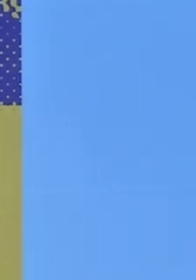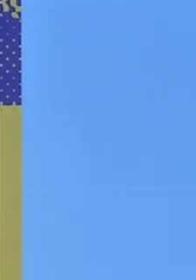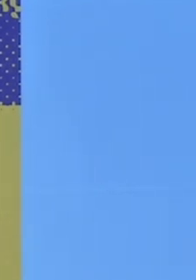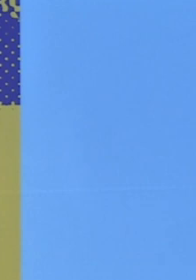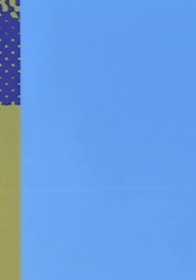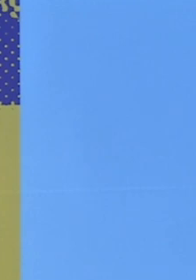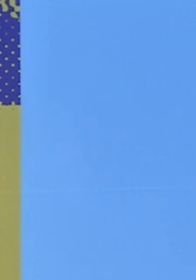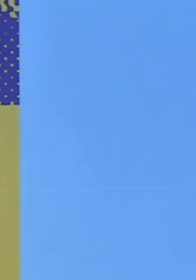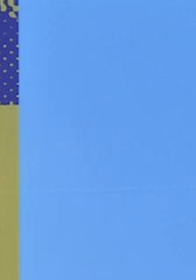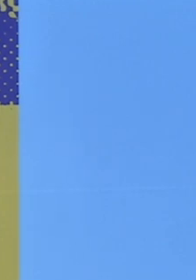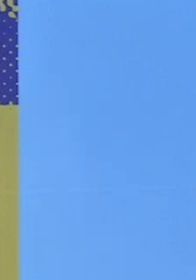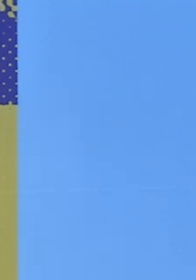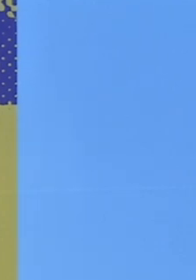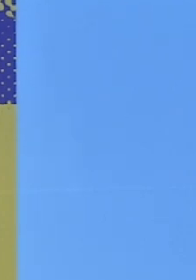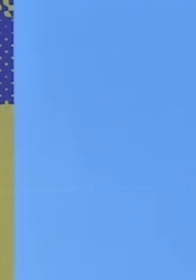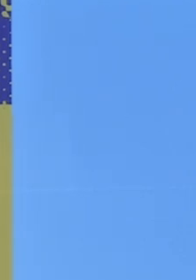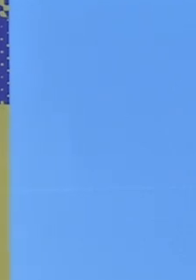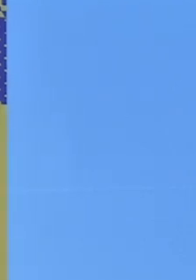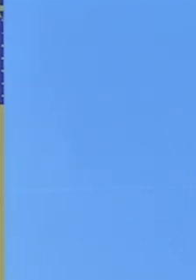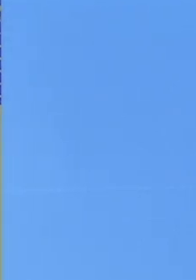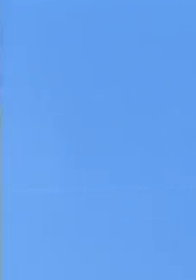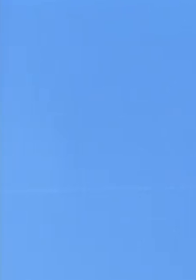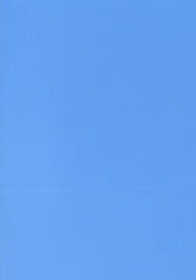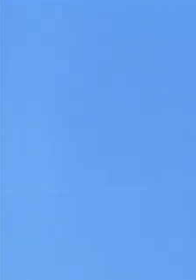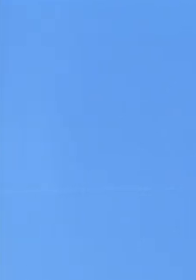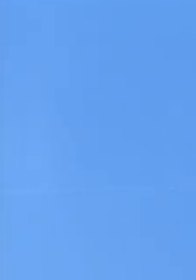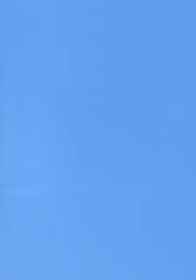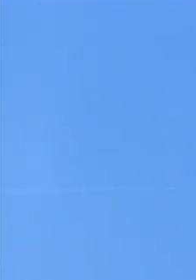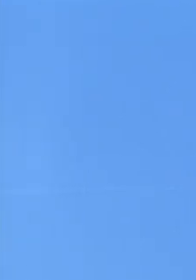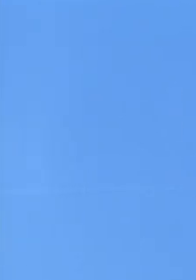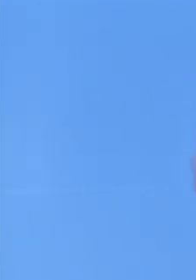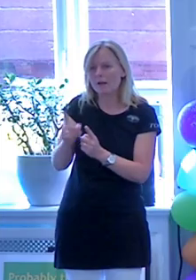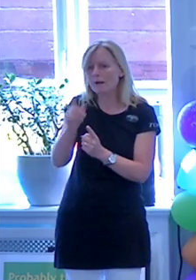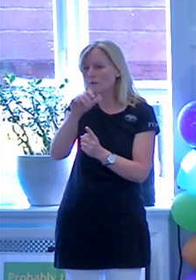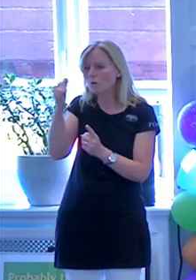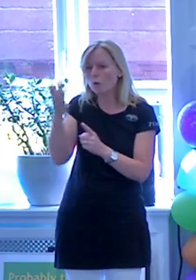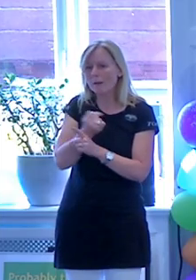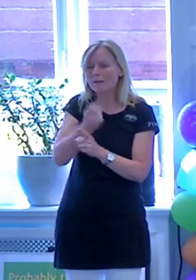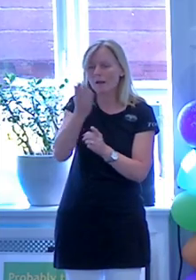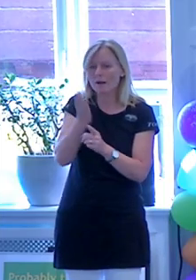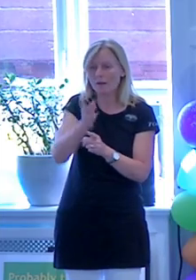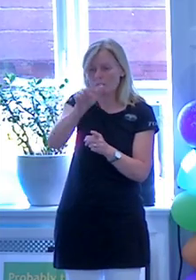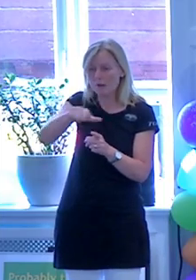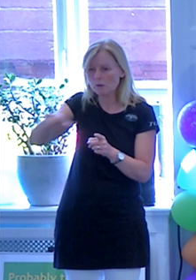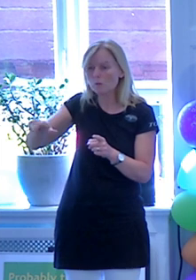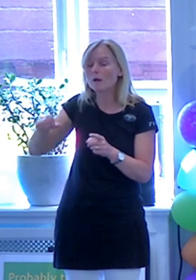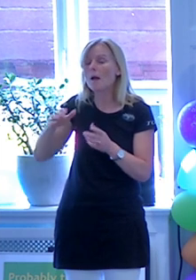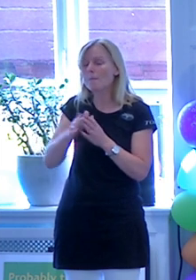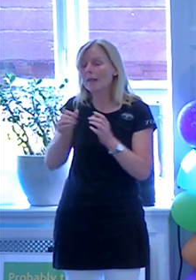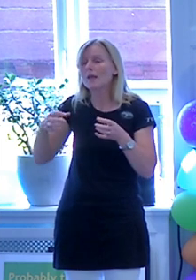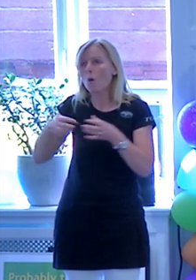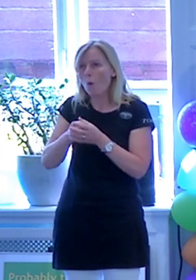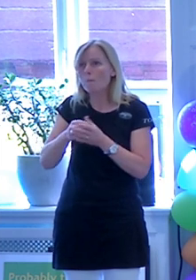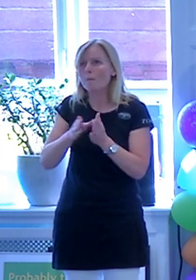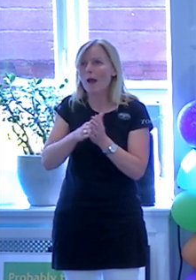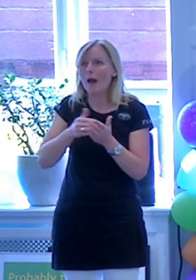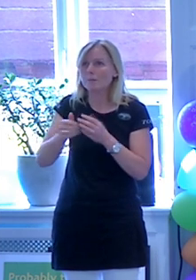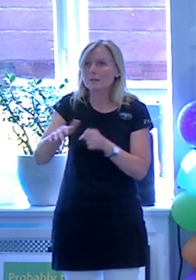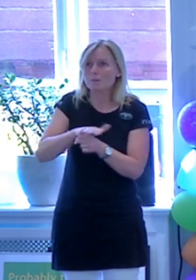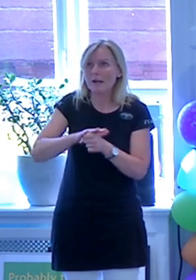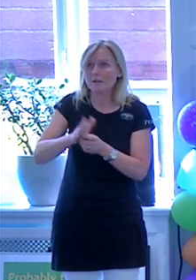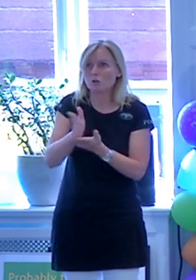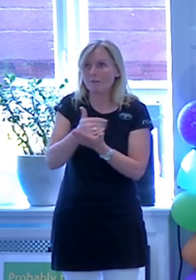vissa segment av befolkningen, har svårt att hitta rätt. Men tillsammans då med arbetsmarknadsavdelningen i Malmö